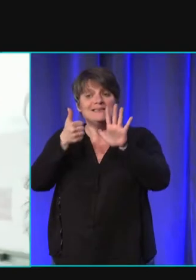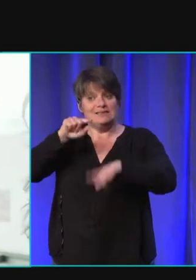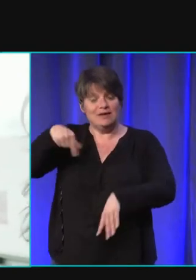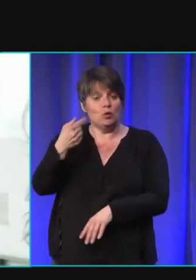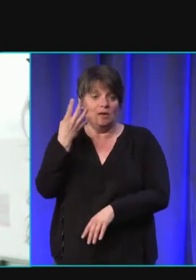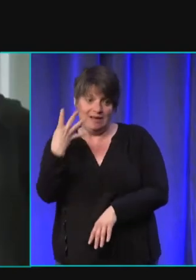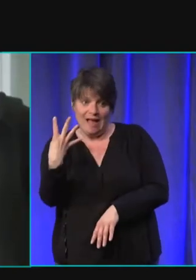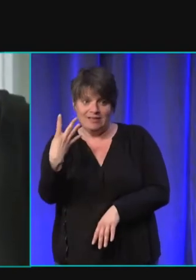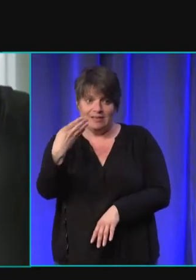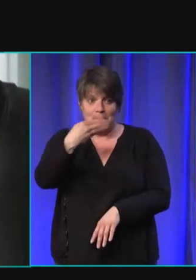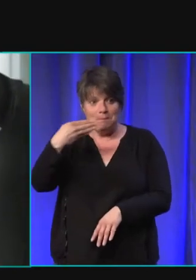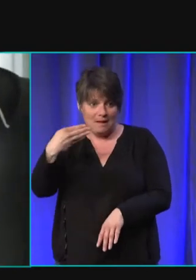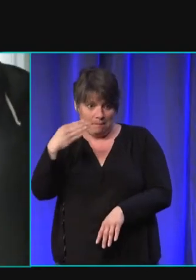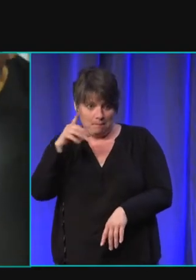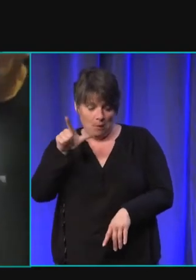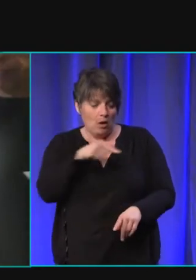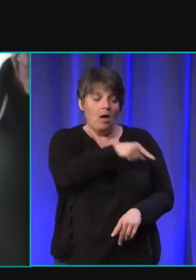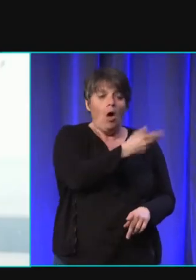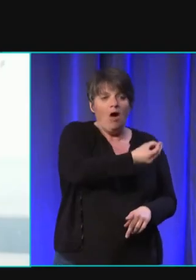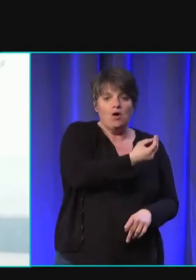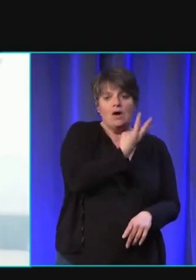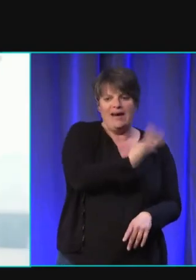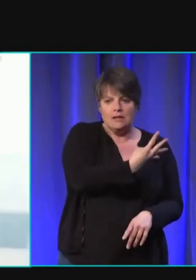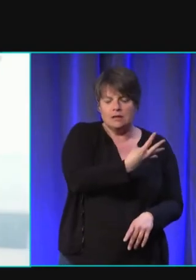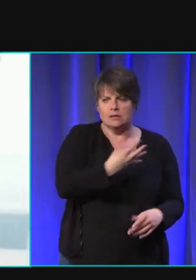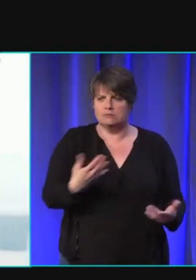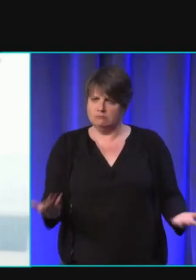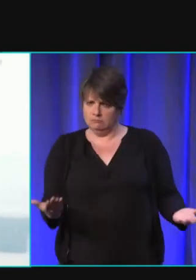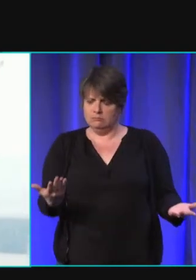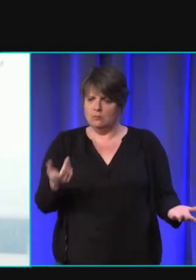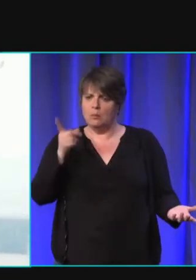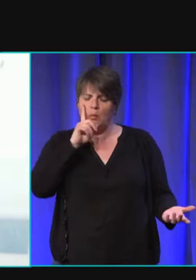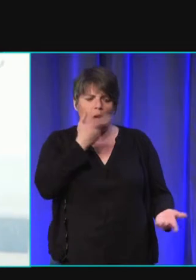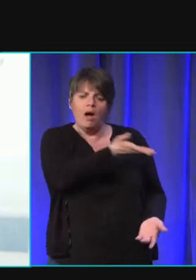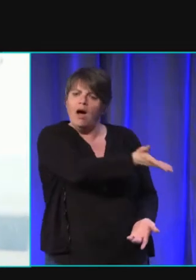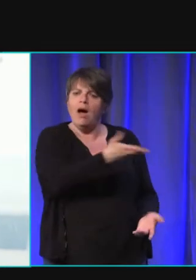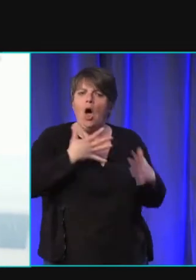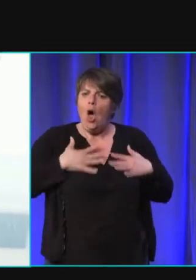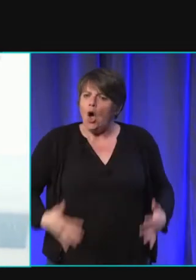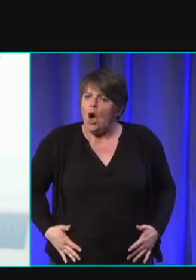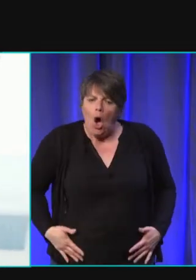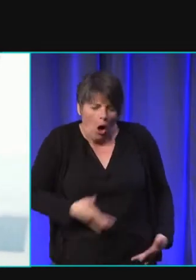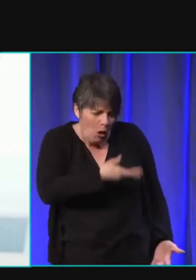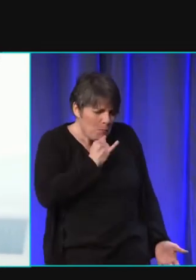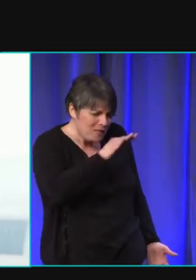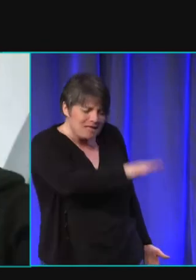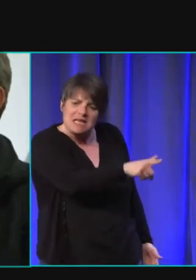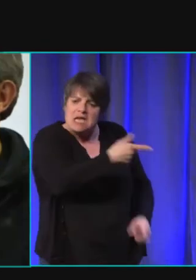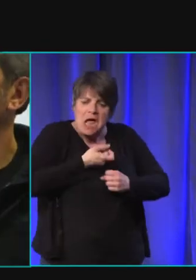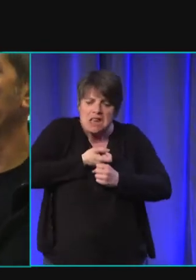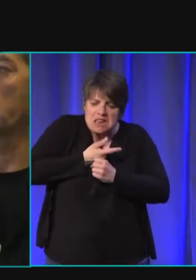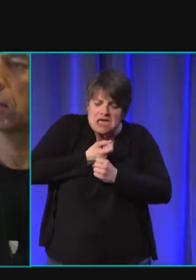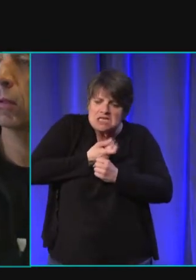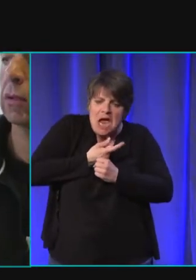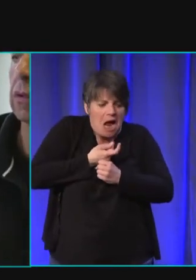litre pour Adriana. Oui. 4. Il est à 4. Comment on explique que le petit corps de Hugo produit moins de déchets que